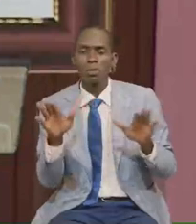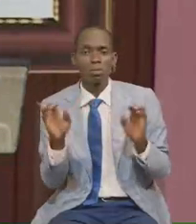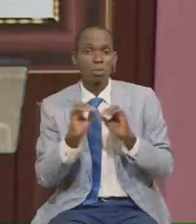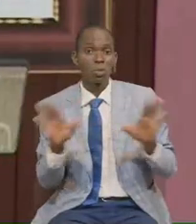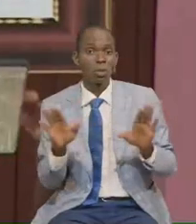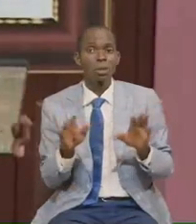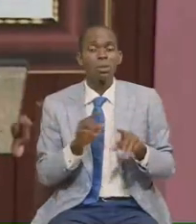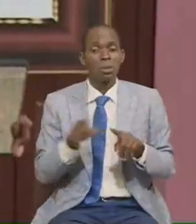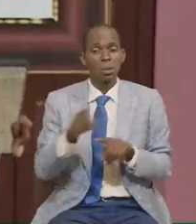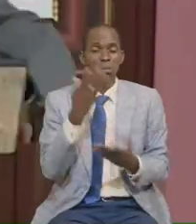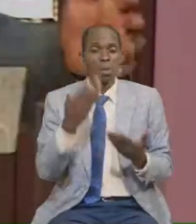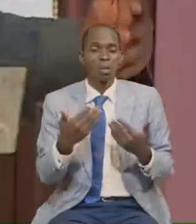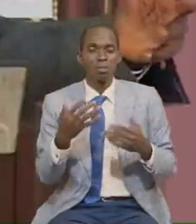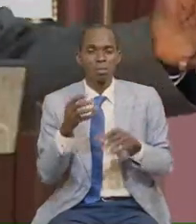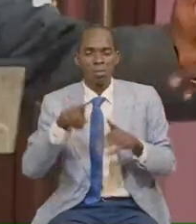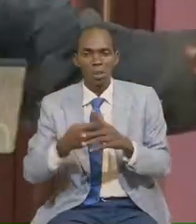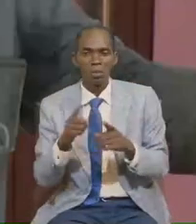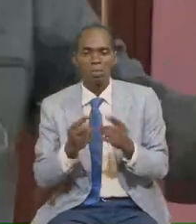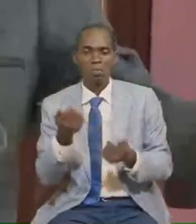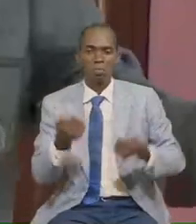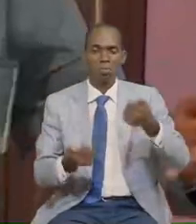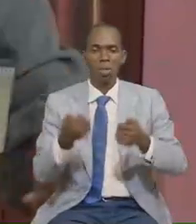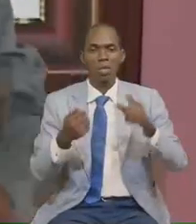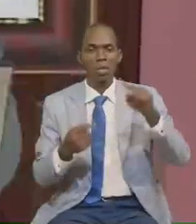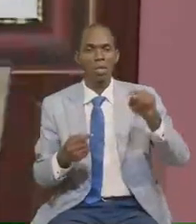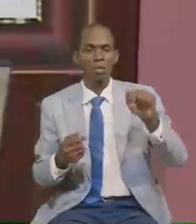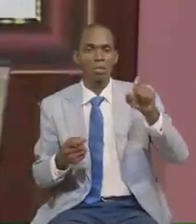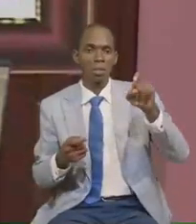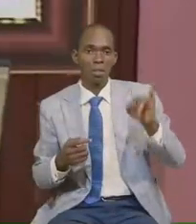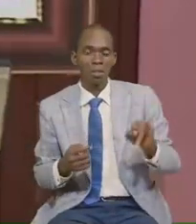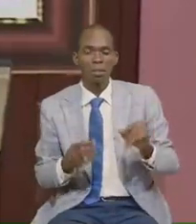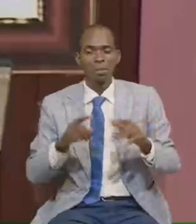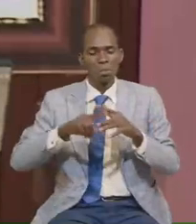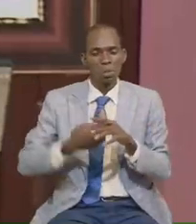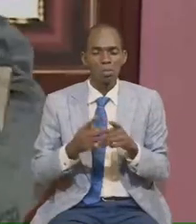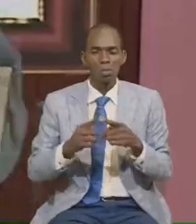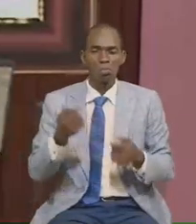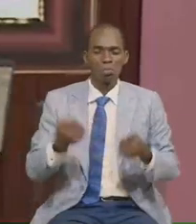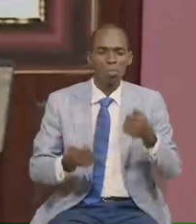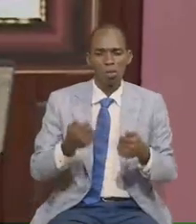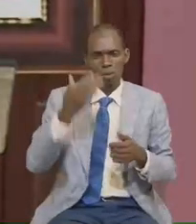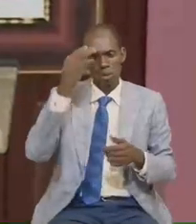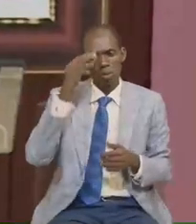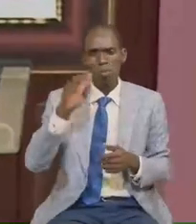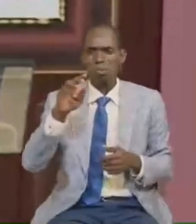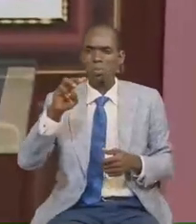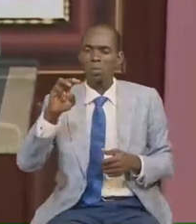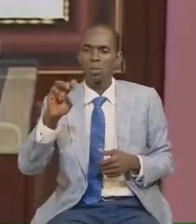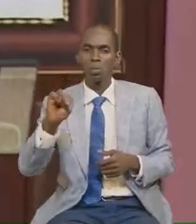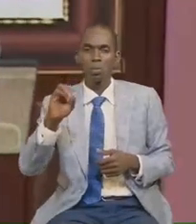conduire un taxi, ou bien ils peuvent être en train de conduire un tricycle, ou bien même ils